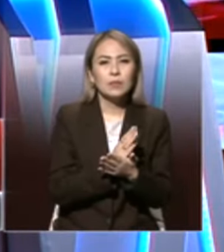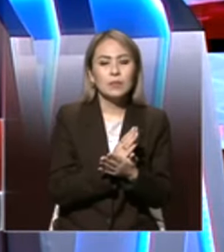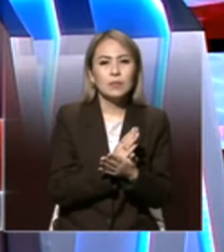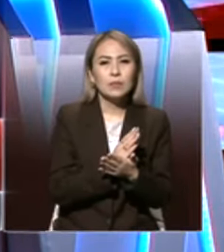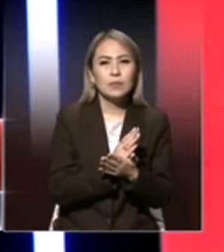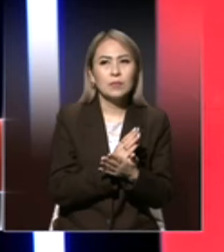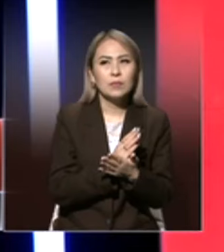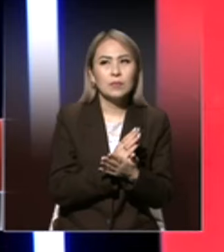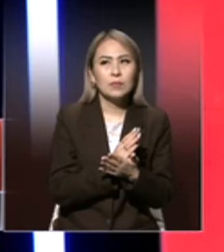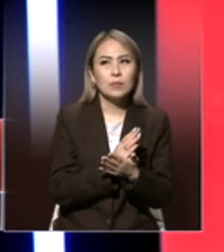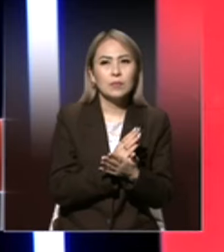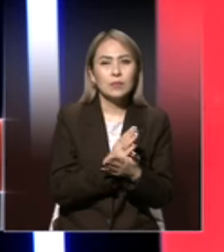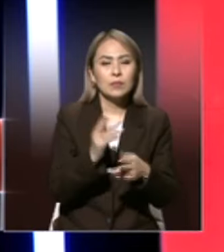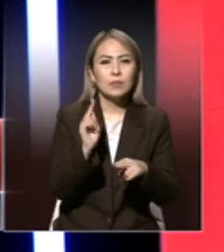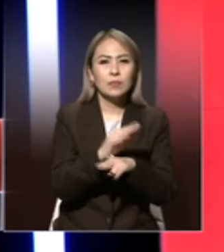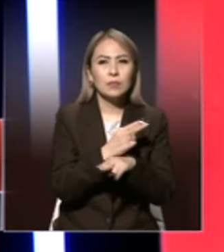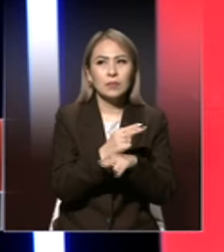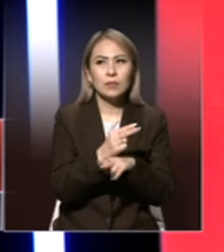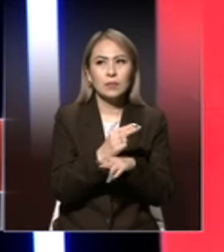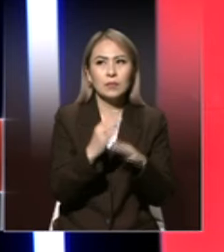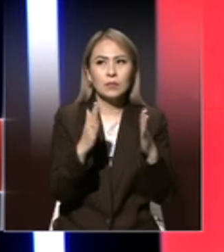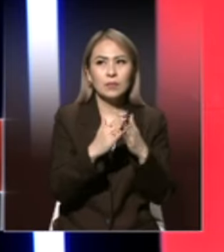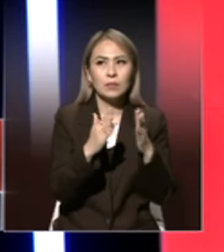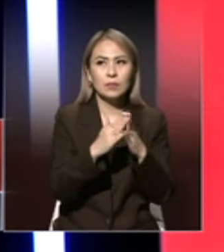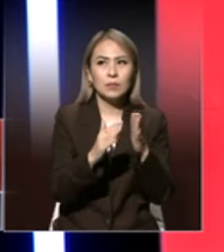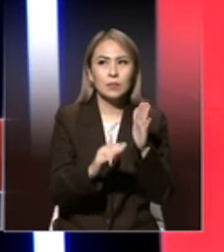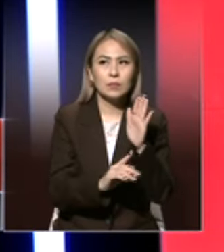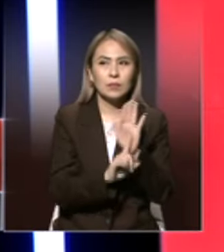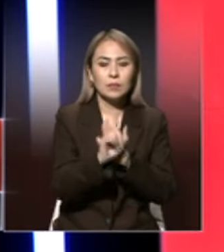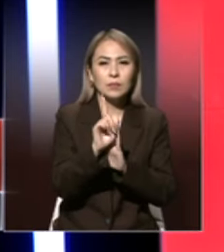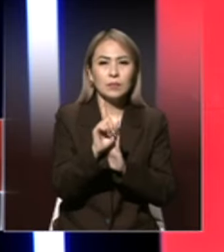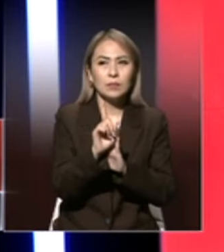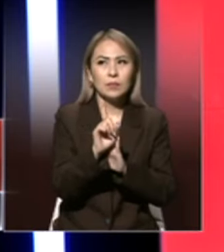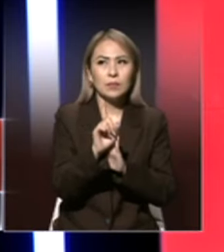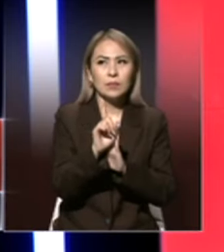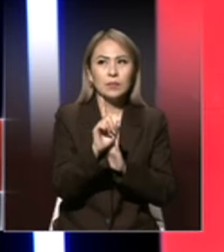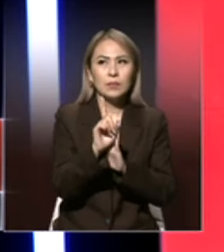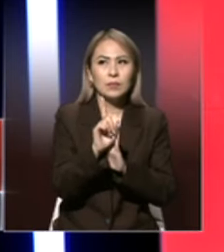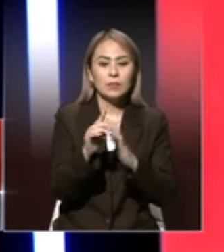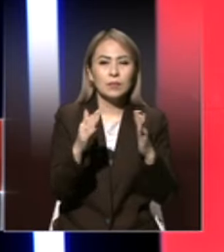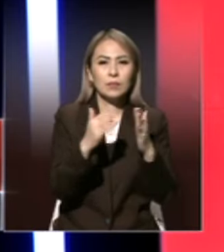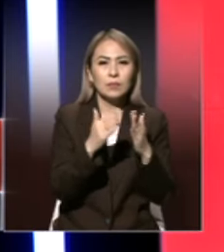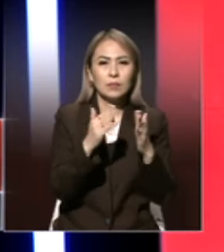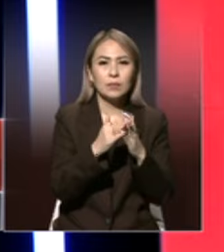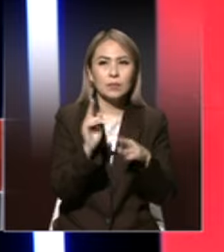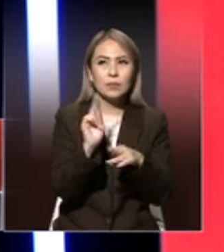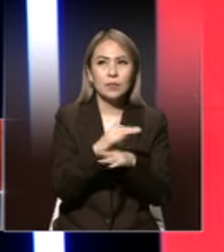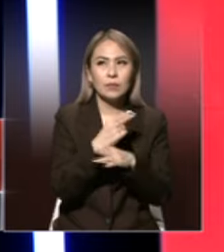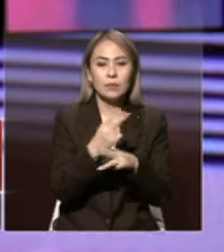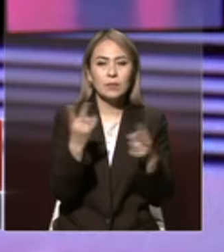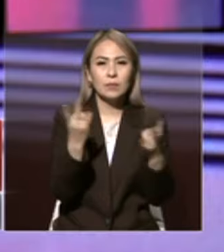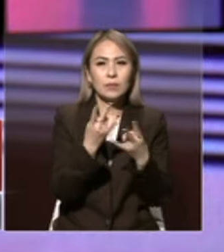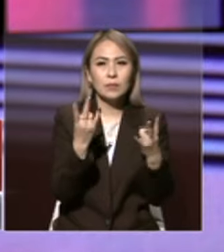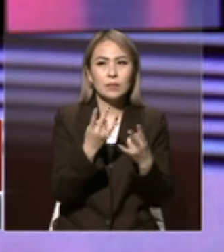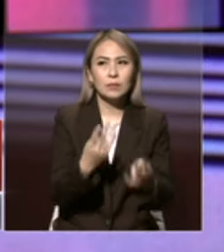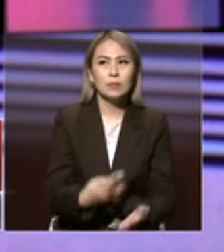Мынау қыздарға тәрбие деген үйден басталады, қарақтарым. Тәрбие үйден басталу керек.